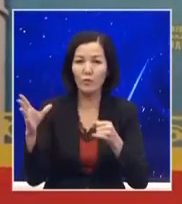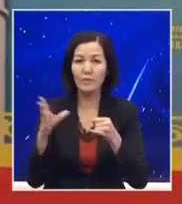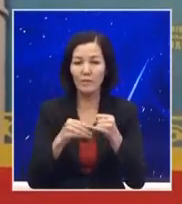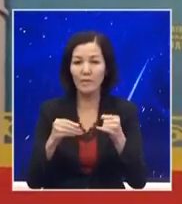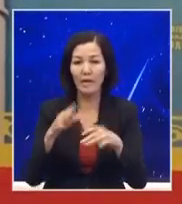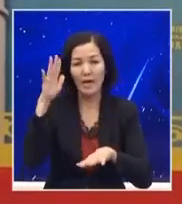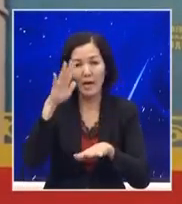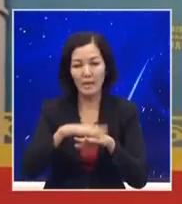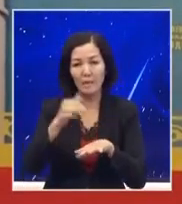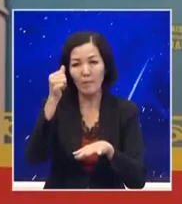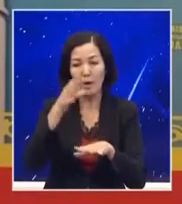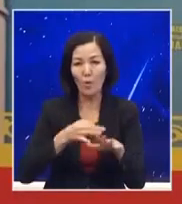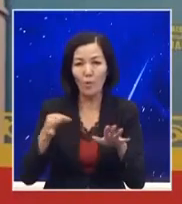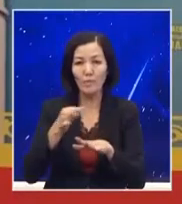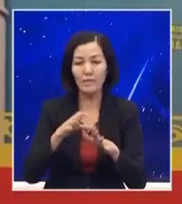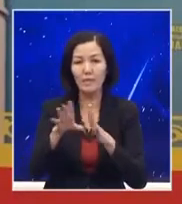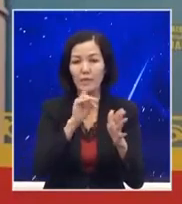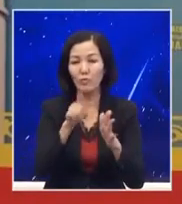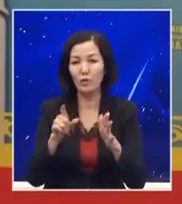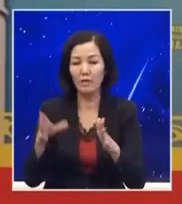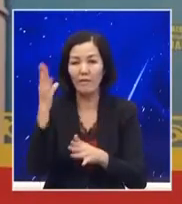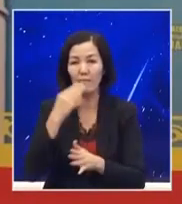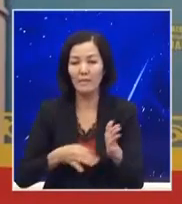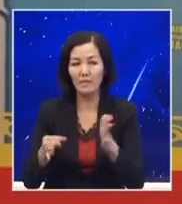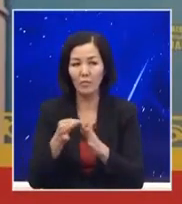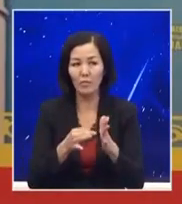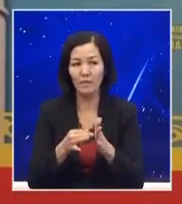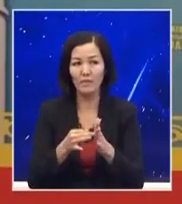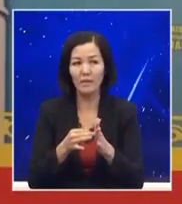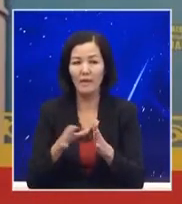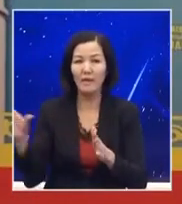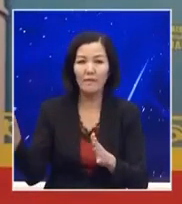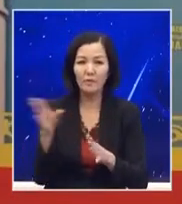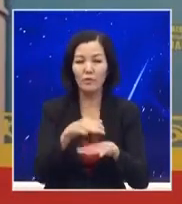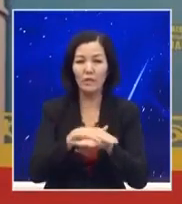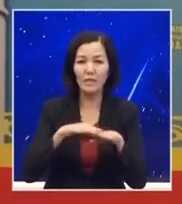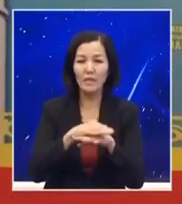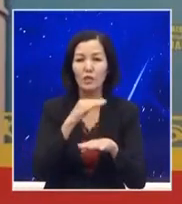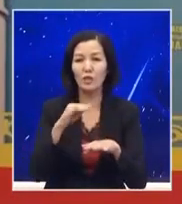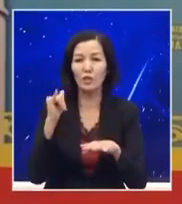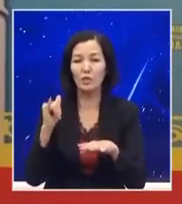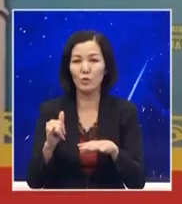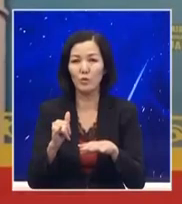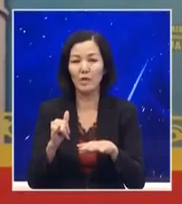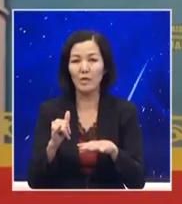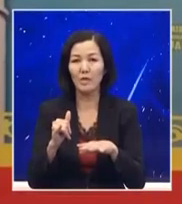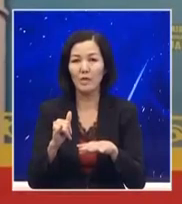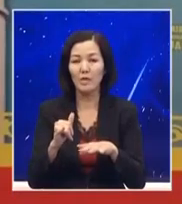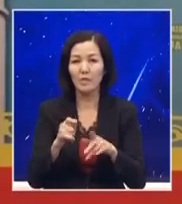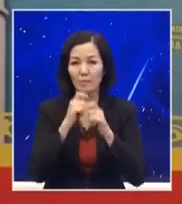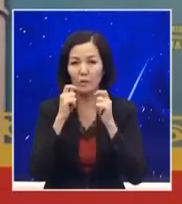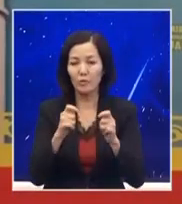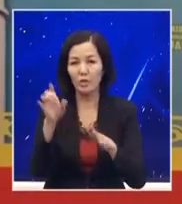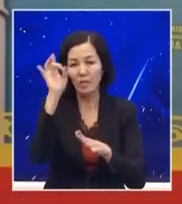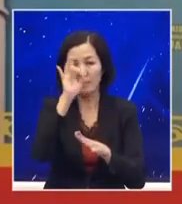акима области, депутатов Маслихата Алматинской области, все население ЖИТУСУ с присуждением мне